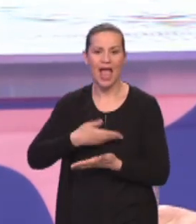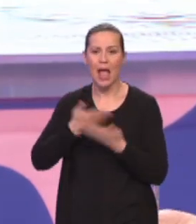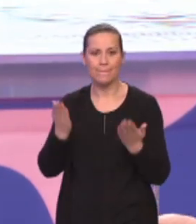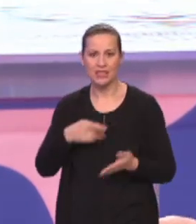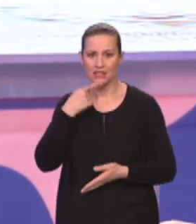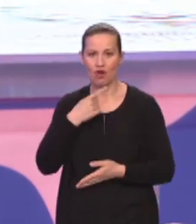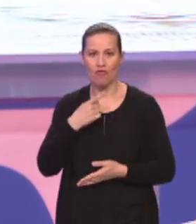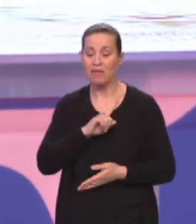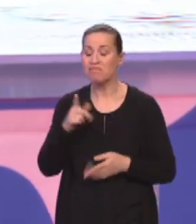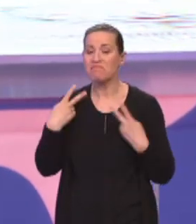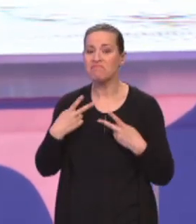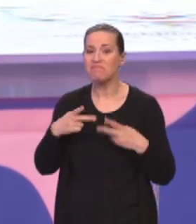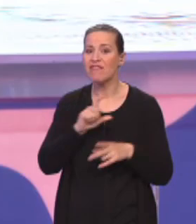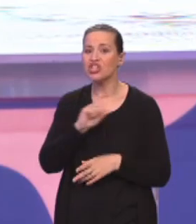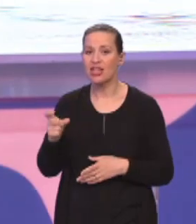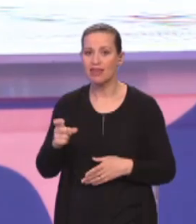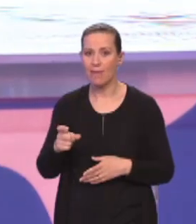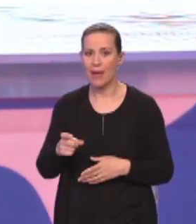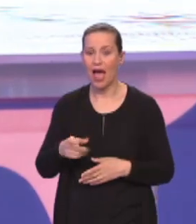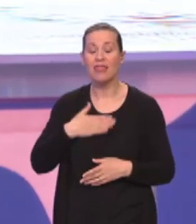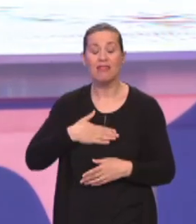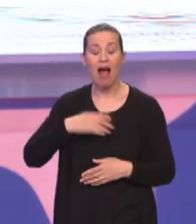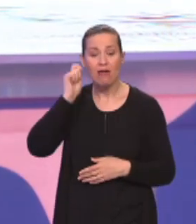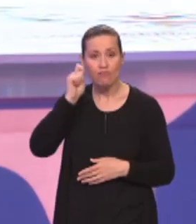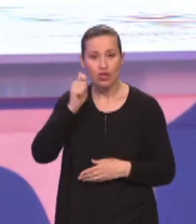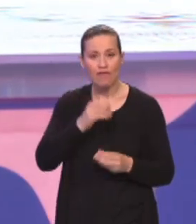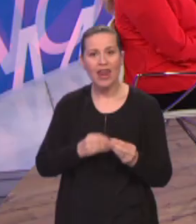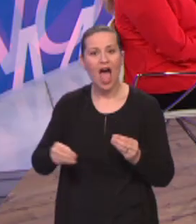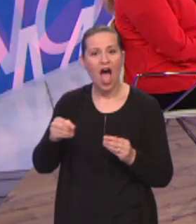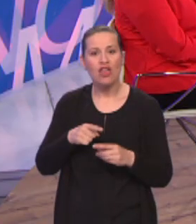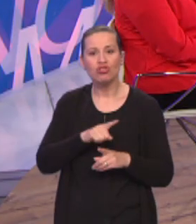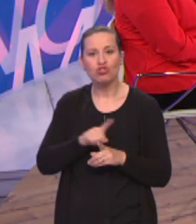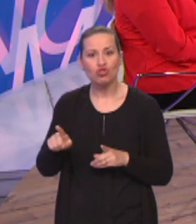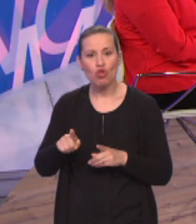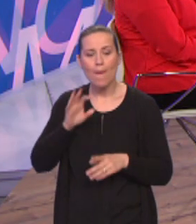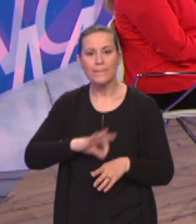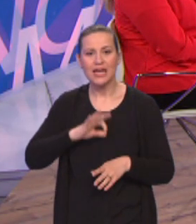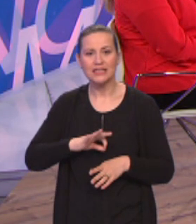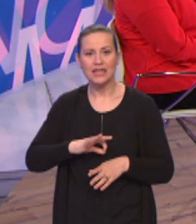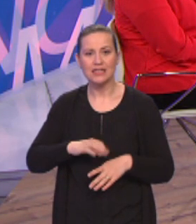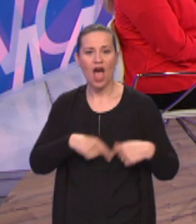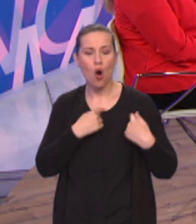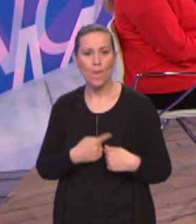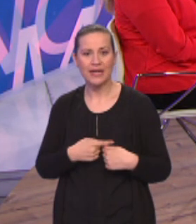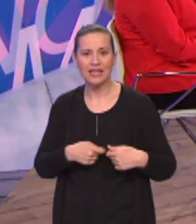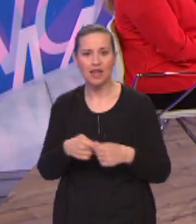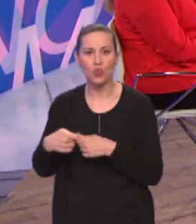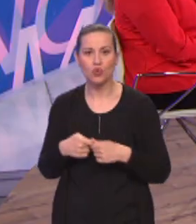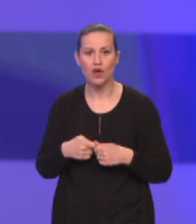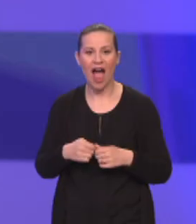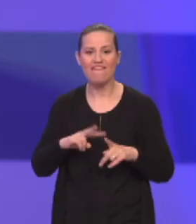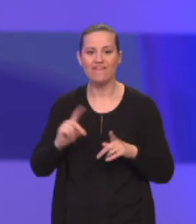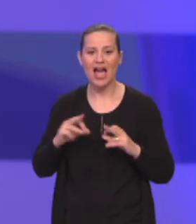obzira o kojoj temi pričamo. Draga i poštovana dopredsjednica humanitarne udruge Fra Mladen Hrkač,